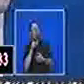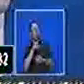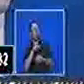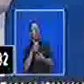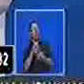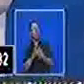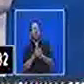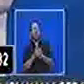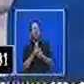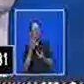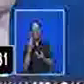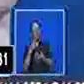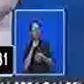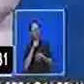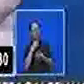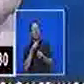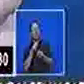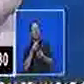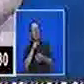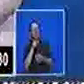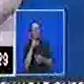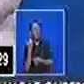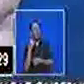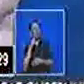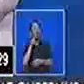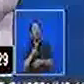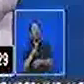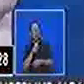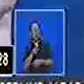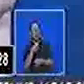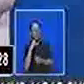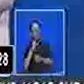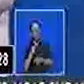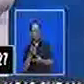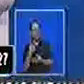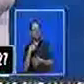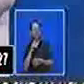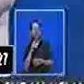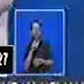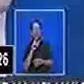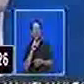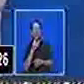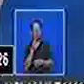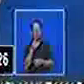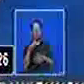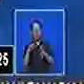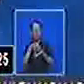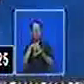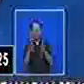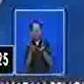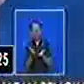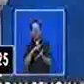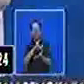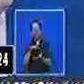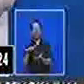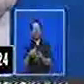mereka yang paling simpel saja, kebutuhan air petani, 1 embung. Yang kedua, dalam kondisi yang paling darurat yang mereka butuhkan